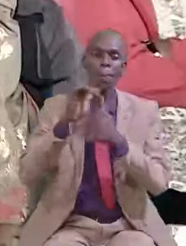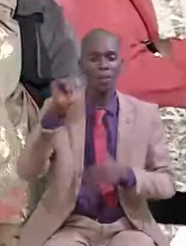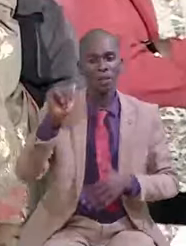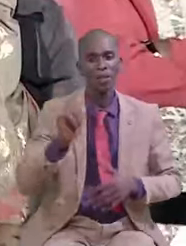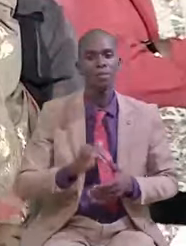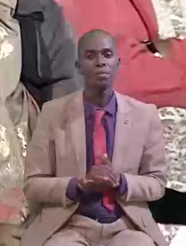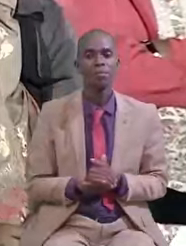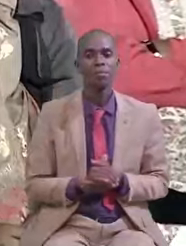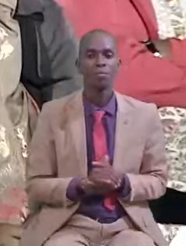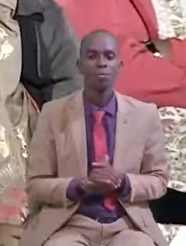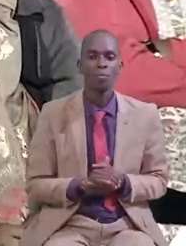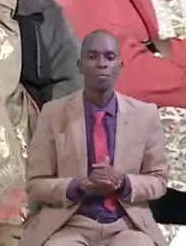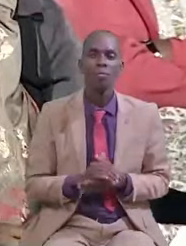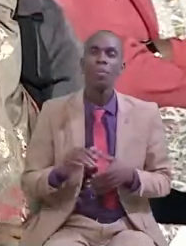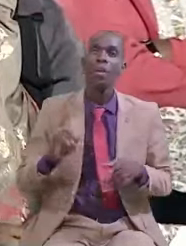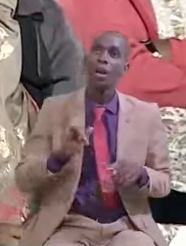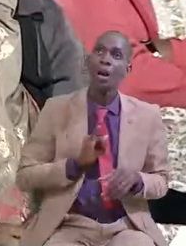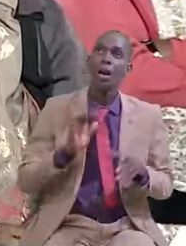je crois,